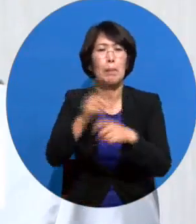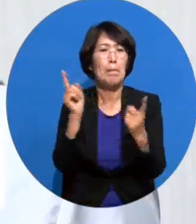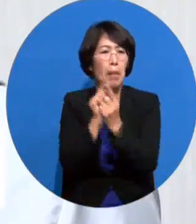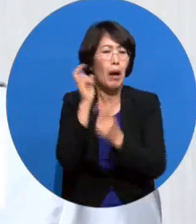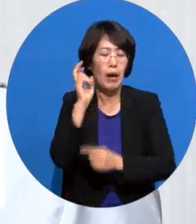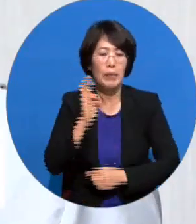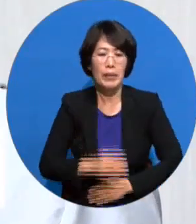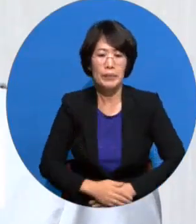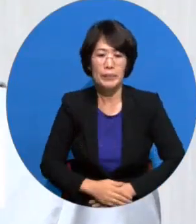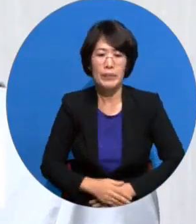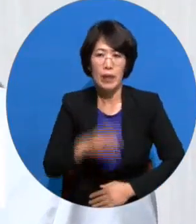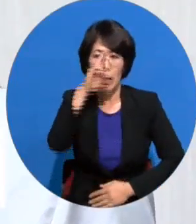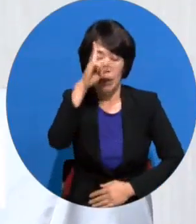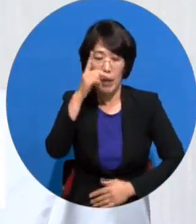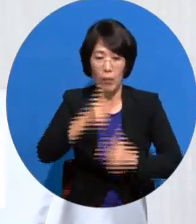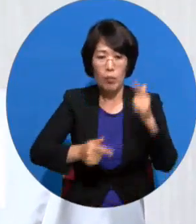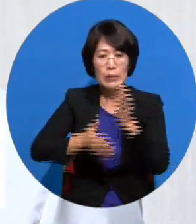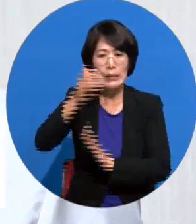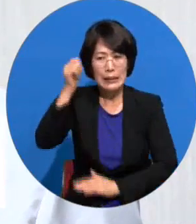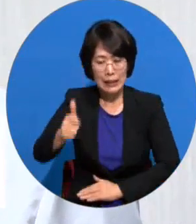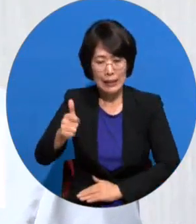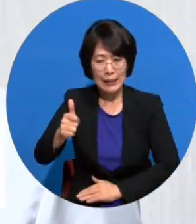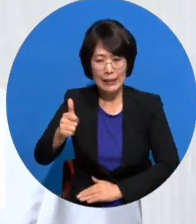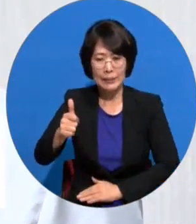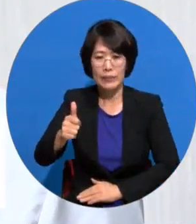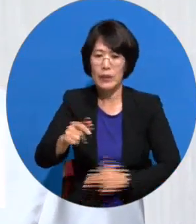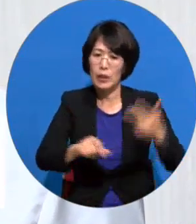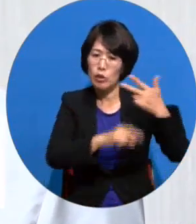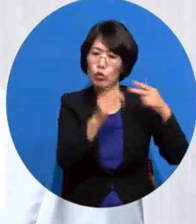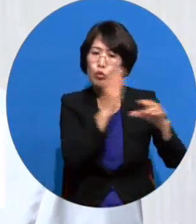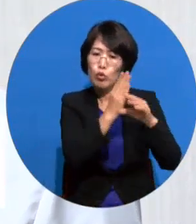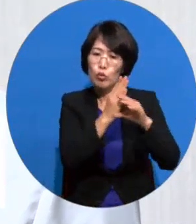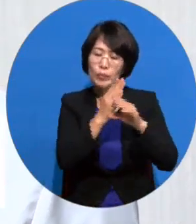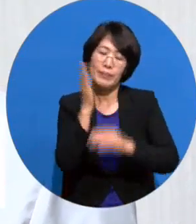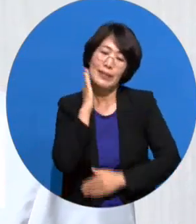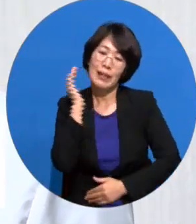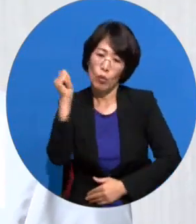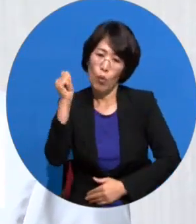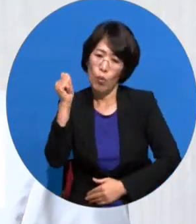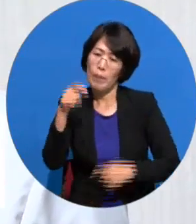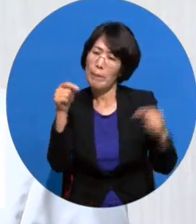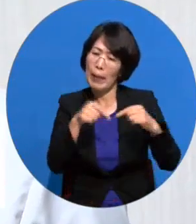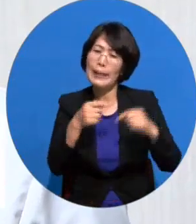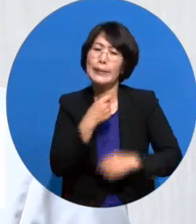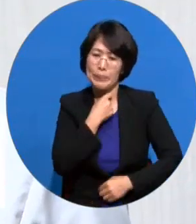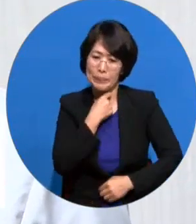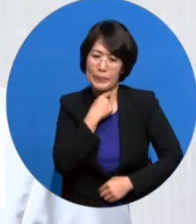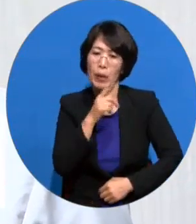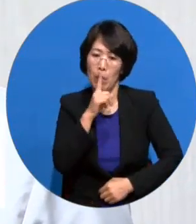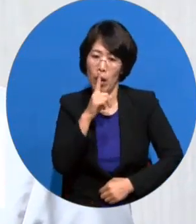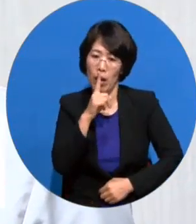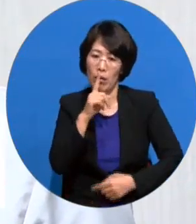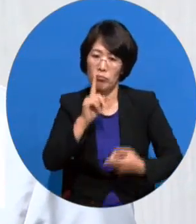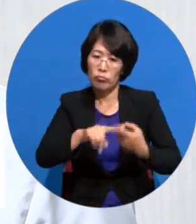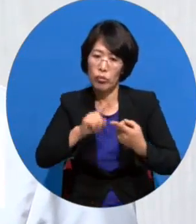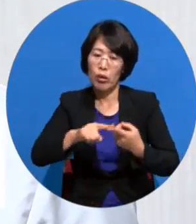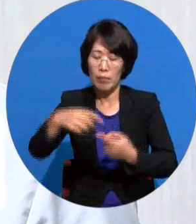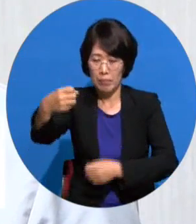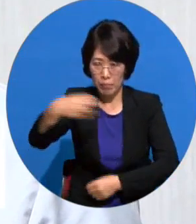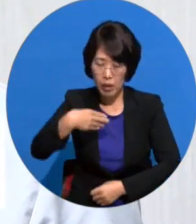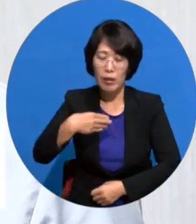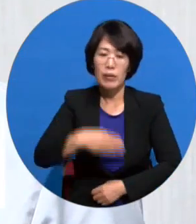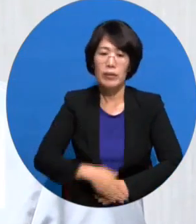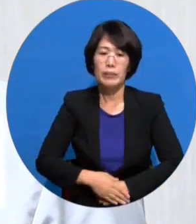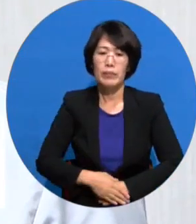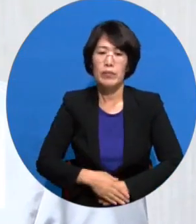목포시장 당선인은 7월 중쯤에 대통령 간담회를 좀 했으면 좋겠다. 이런 말씀을 저에게 했기